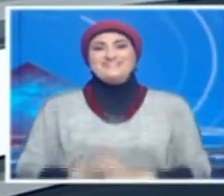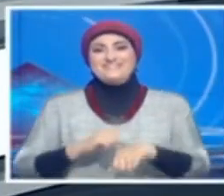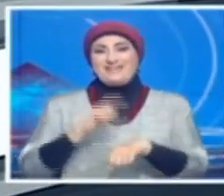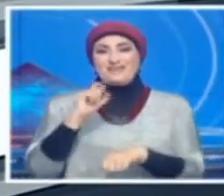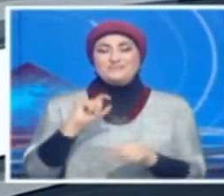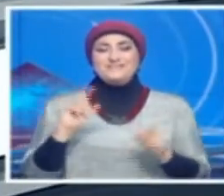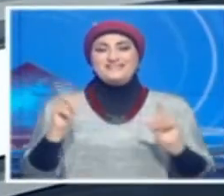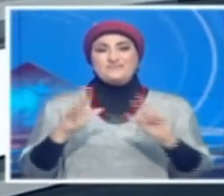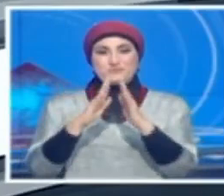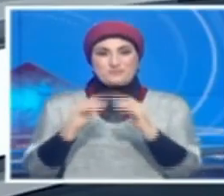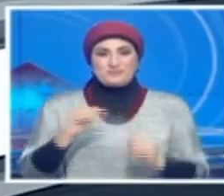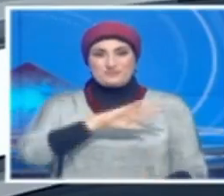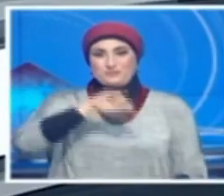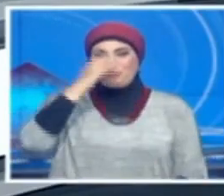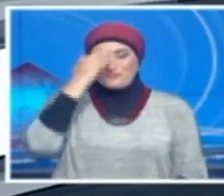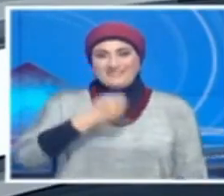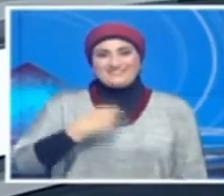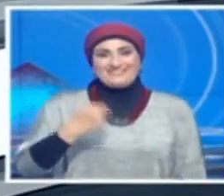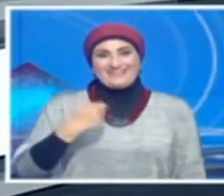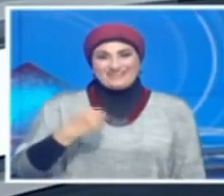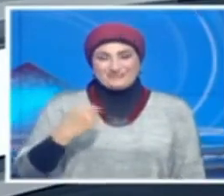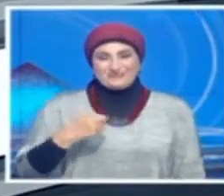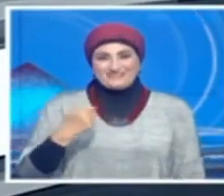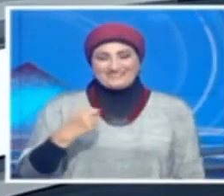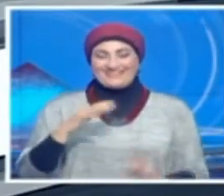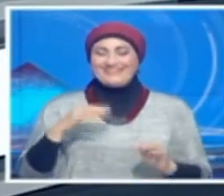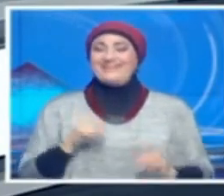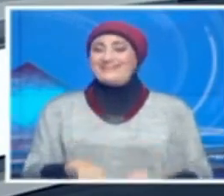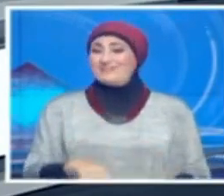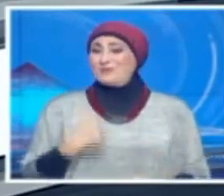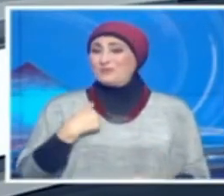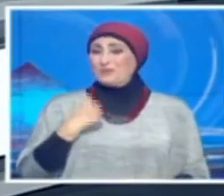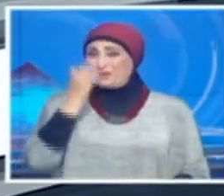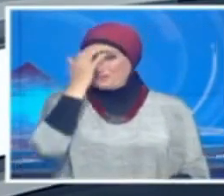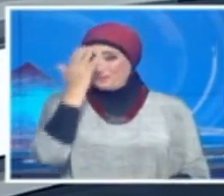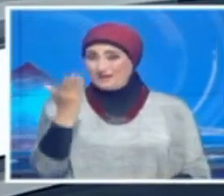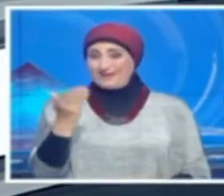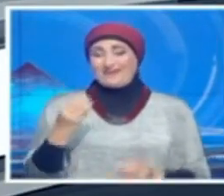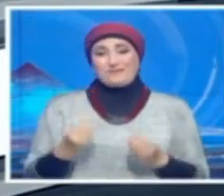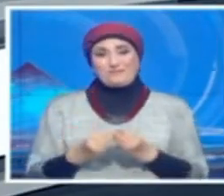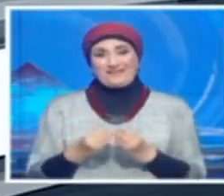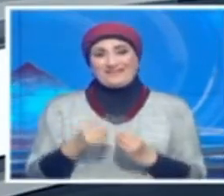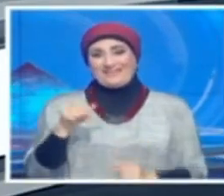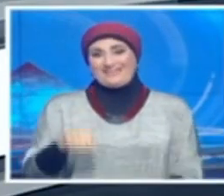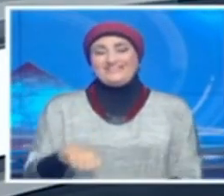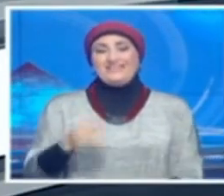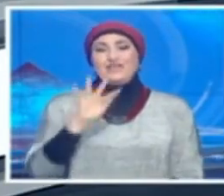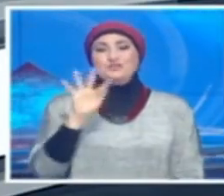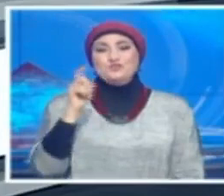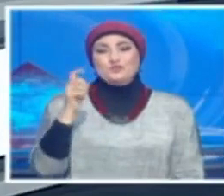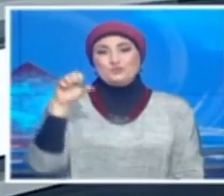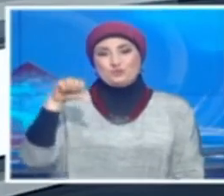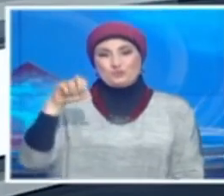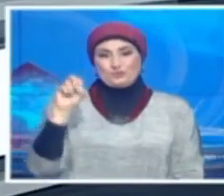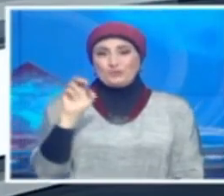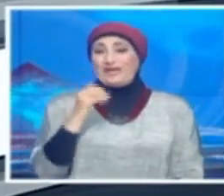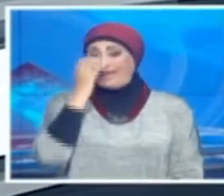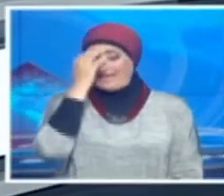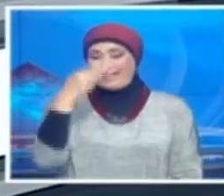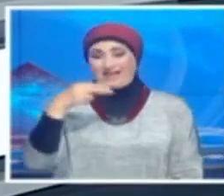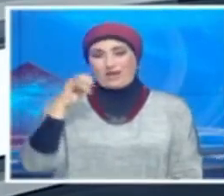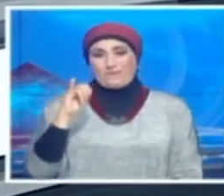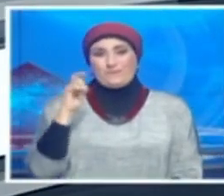الخامسة من التلفزيون المصري. مرحبا بكم مشاهدينا في كل مكان، ومرحبا بك زميلتي شروق. أهلا بك عمرو،